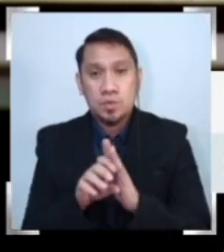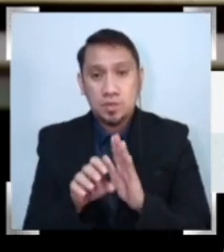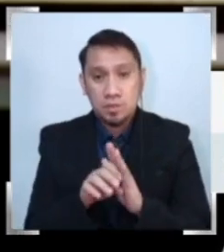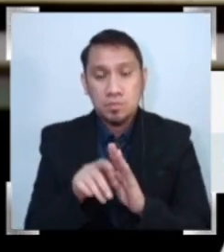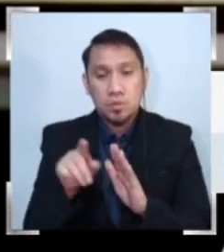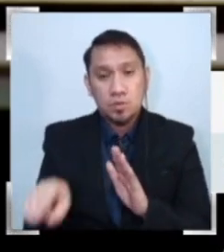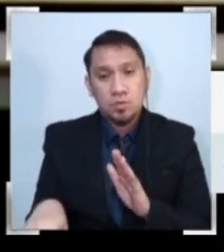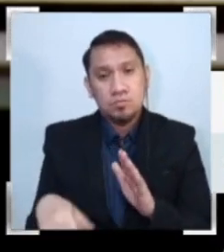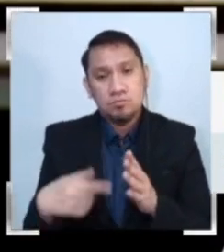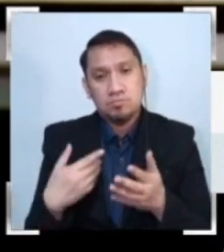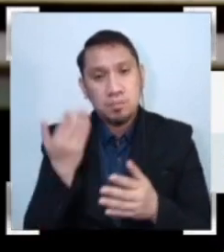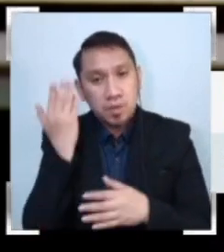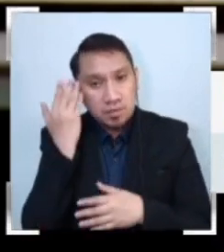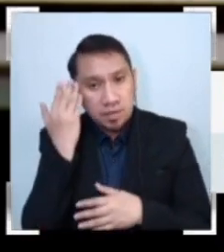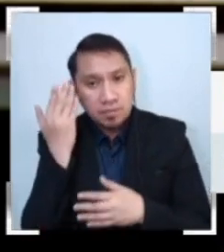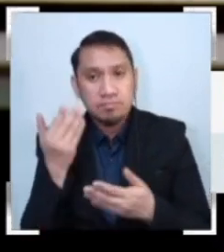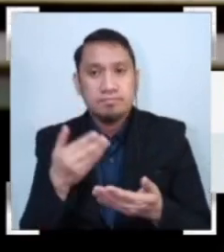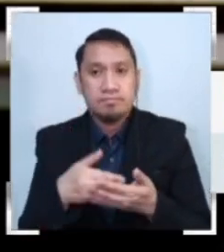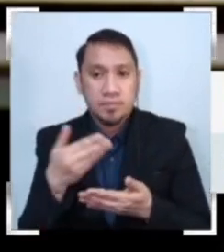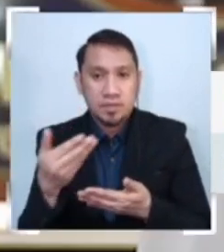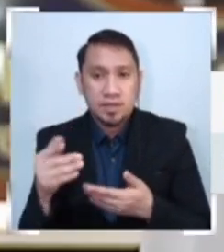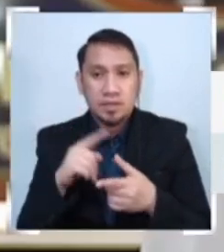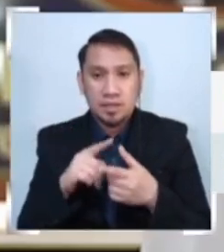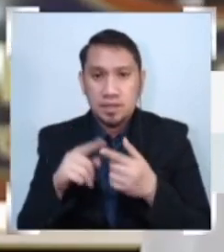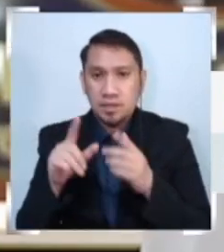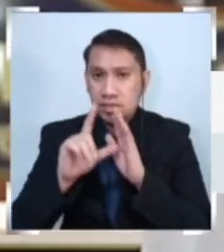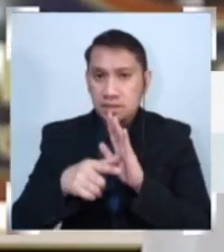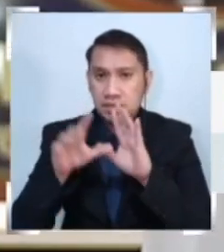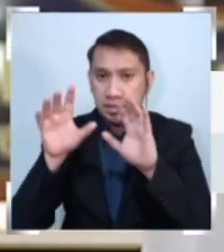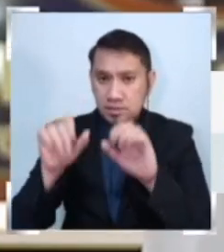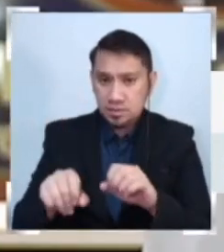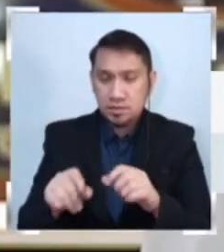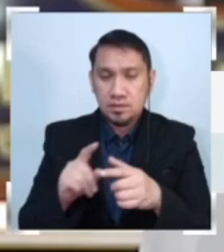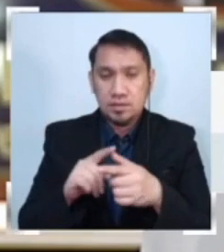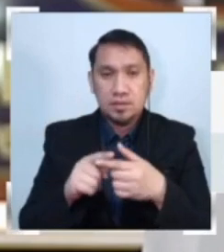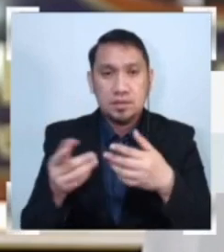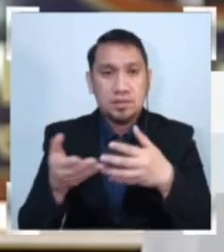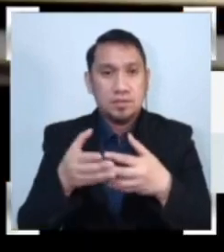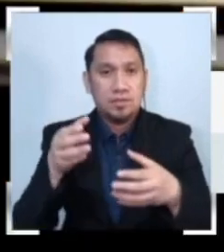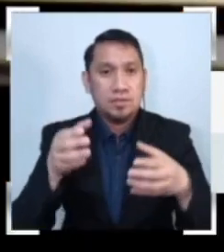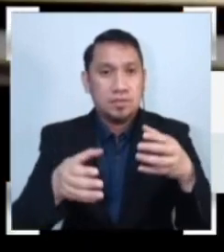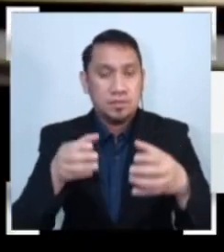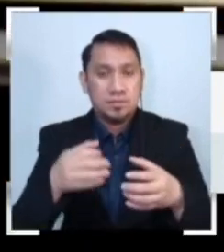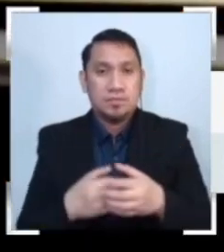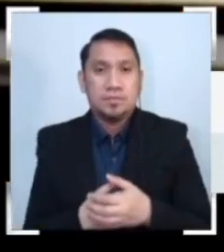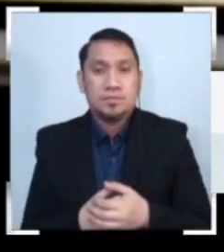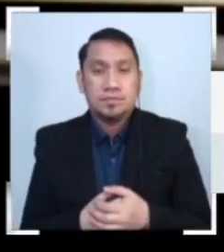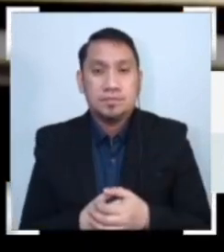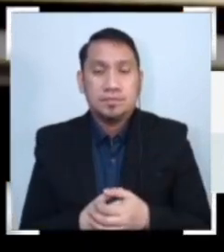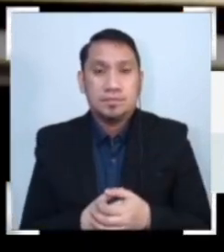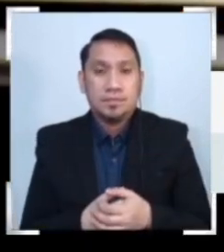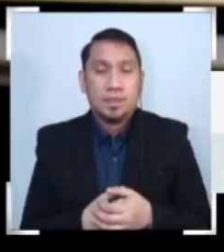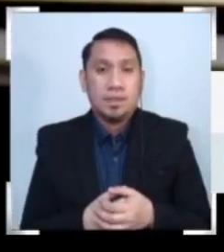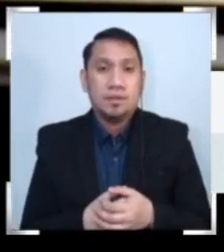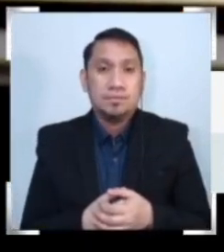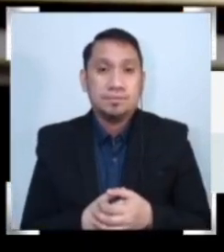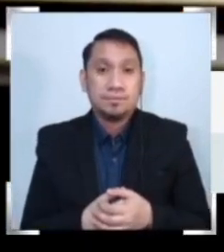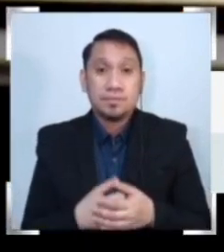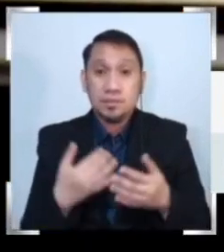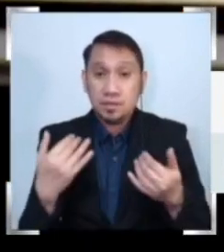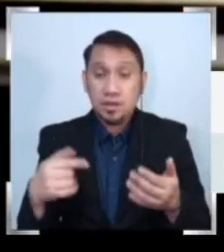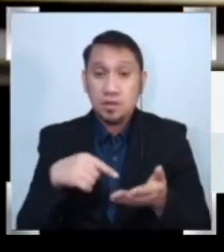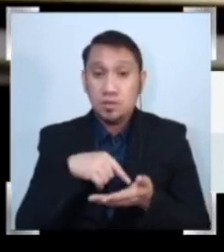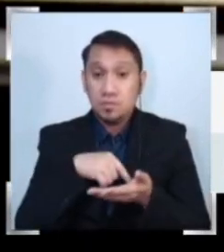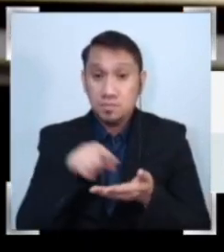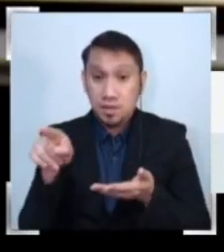eventually, huhulihin sila at kakasuhan. Hindi lang yung nag-offer, pati yung nag-participate. Kung sa multa,